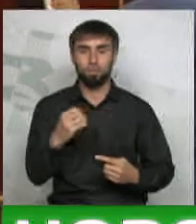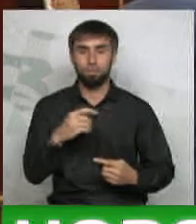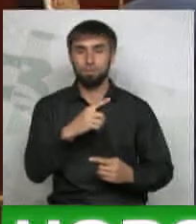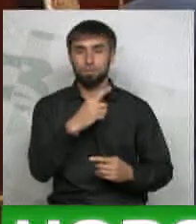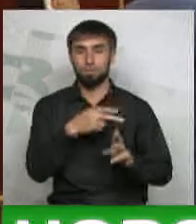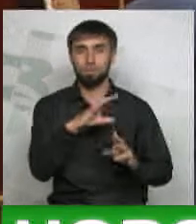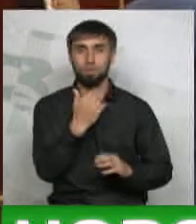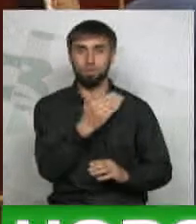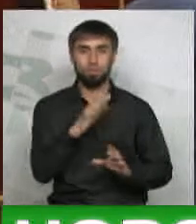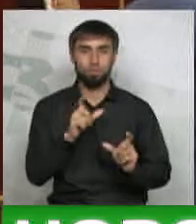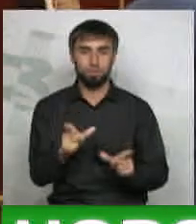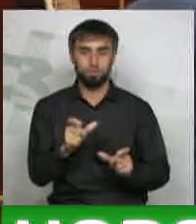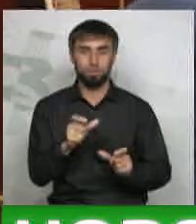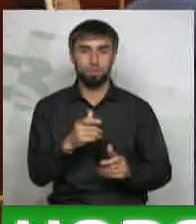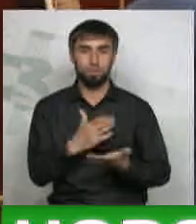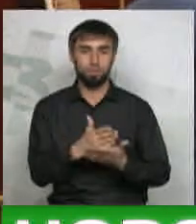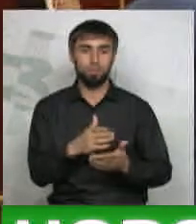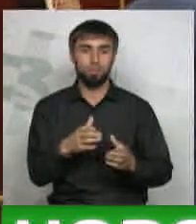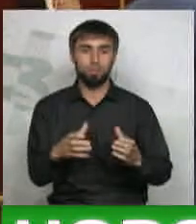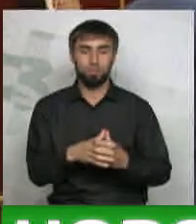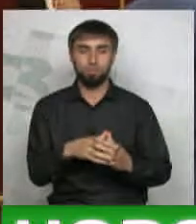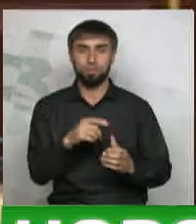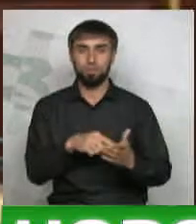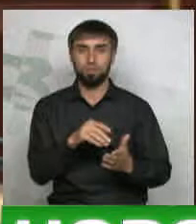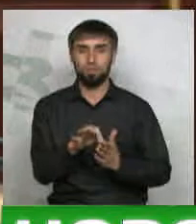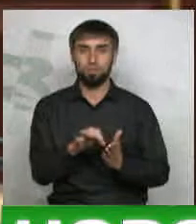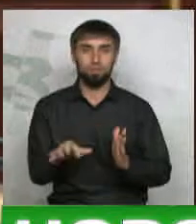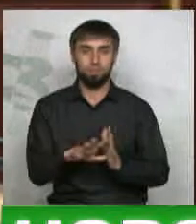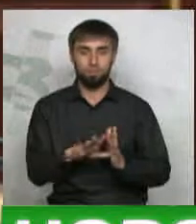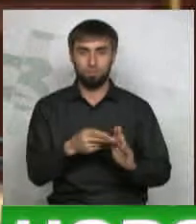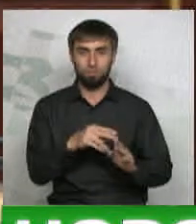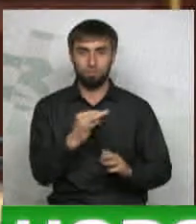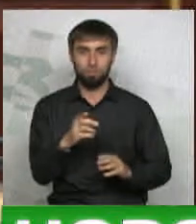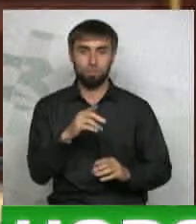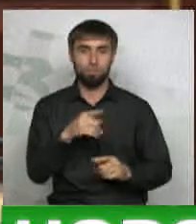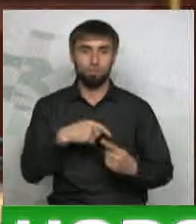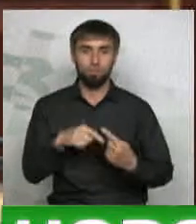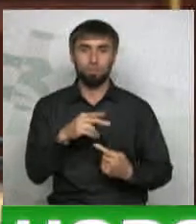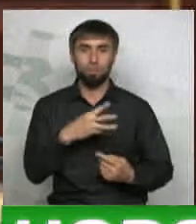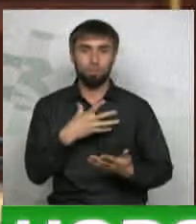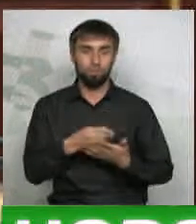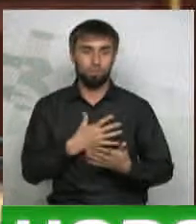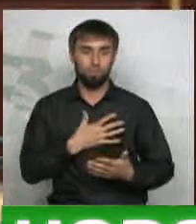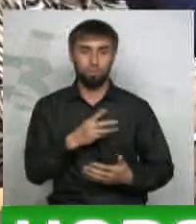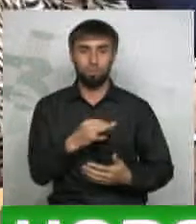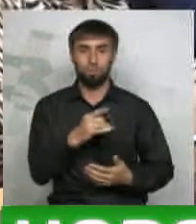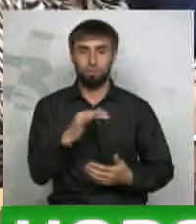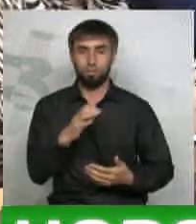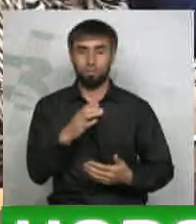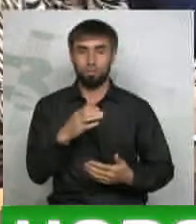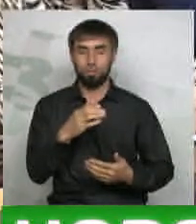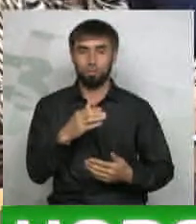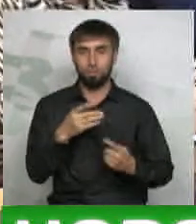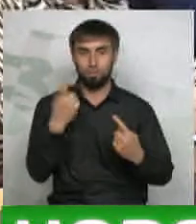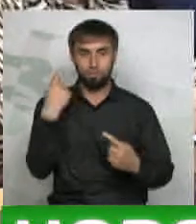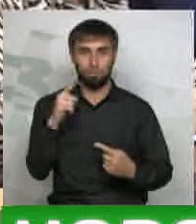западных санкций образован оперативный штаб, а для вопросов, касающихся ведения бизнеса, центр «Мой бизнес» организовал горячую линию. Для